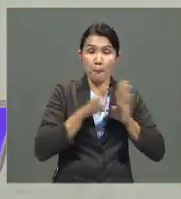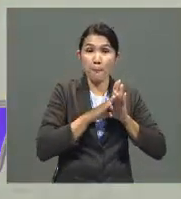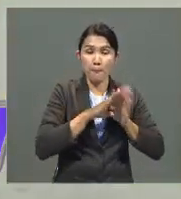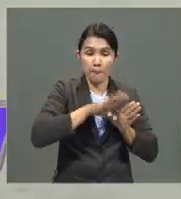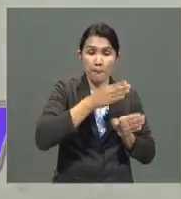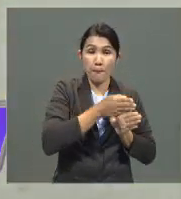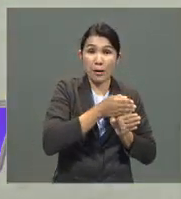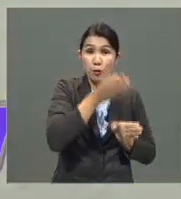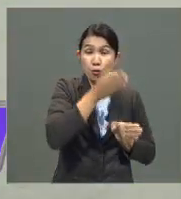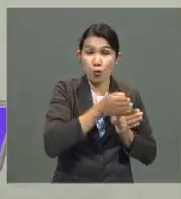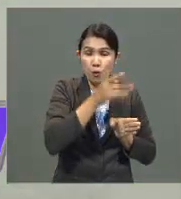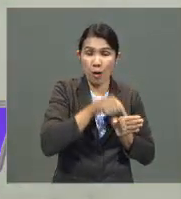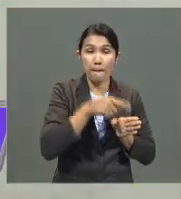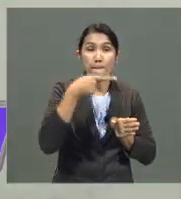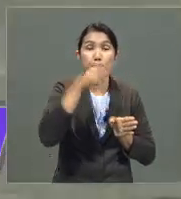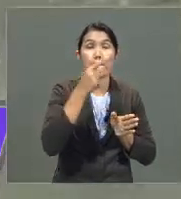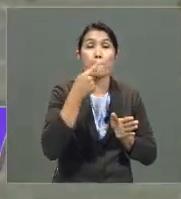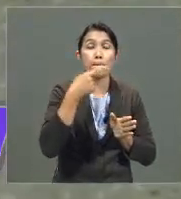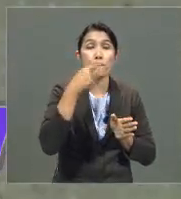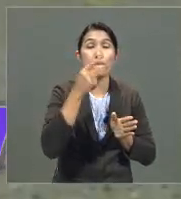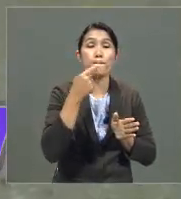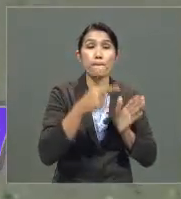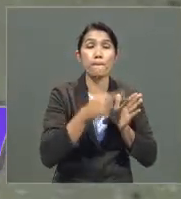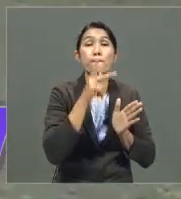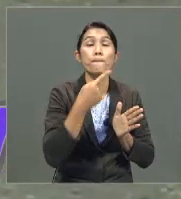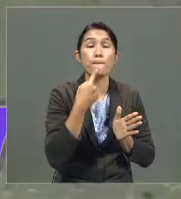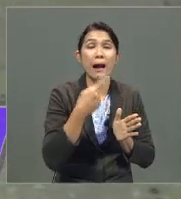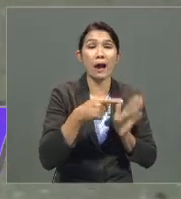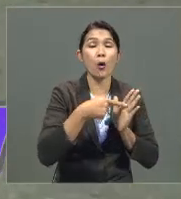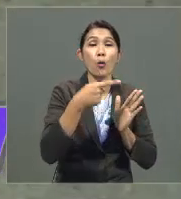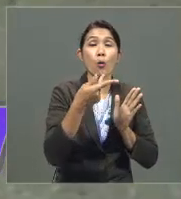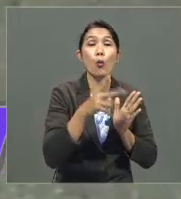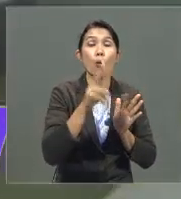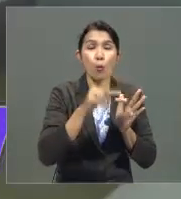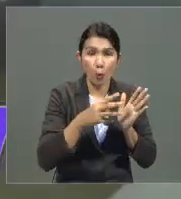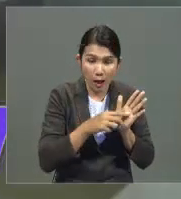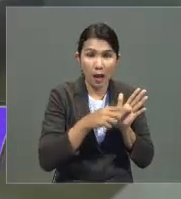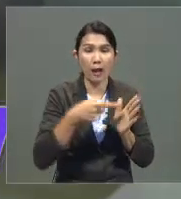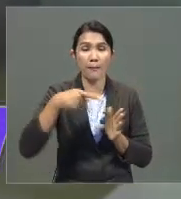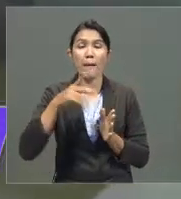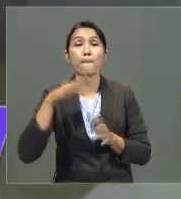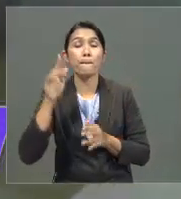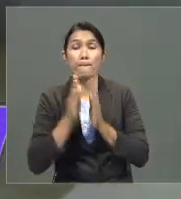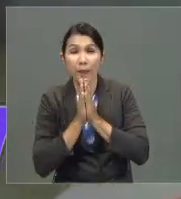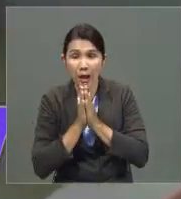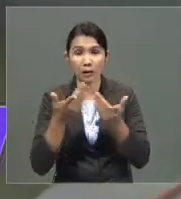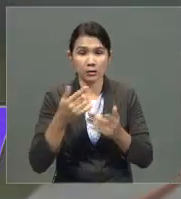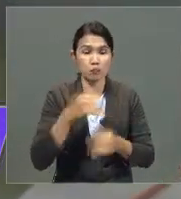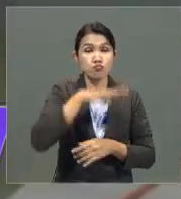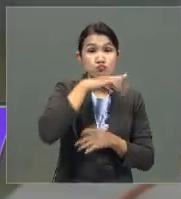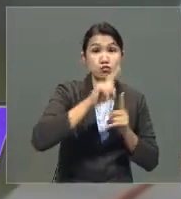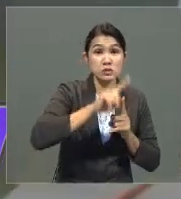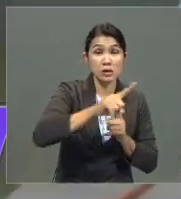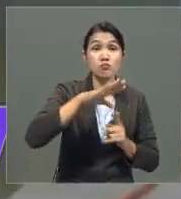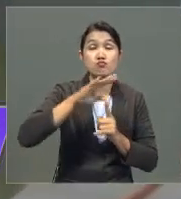ปากแควนะครับและปากพระที่พังทลายลงไปนั้นส่งผลกระทบต่อพี่น้องประชาชนบริเวณหมู่ 1และหมู่ 7ซึ่งในขณะนี้